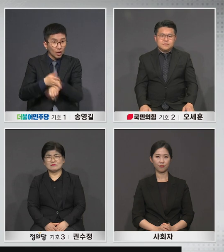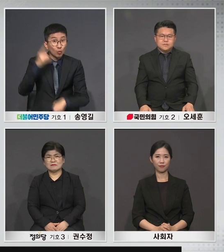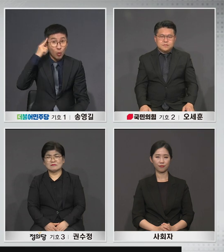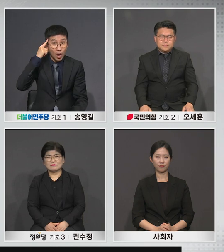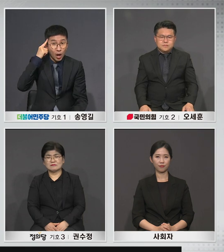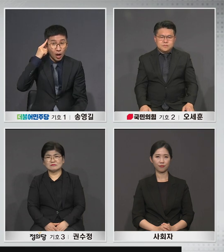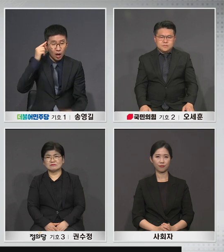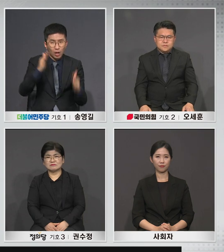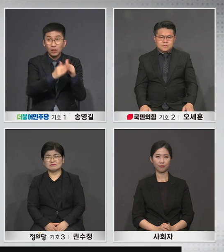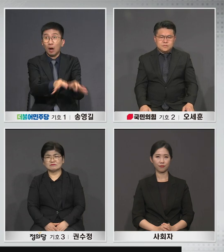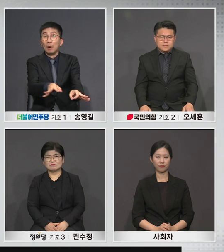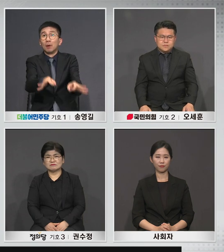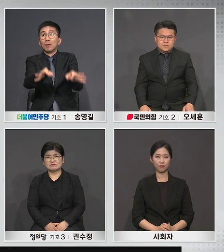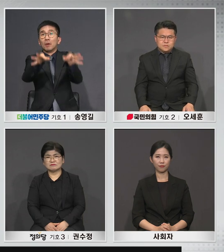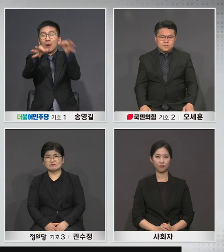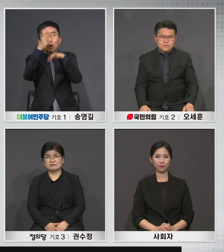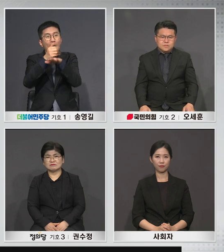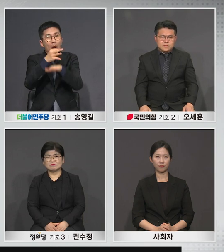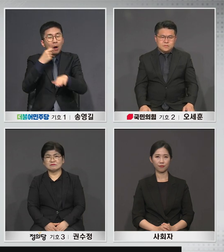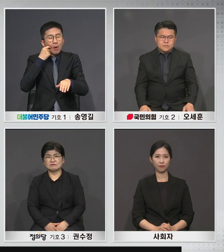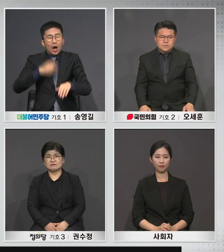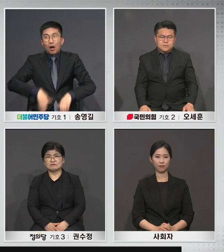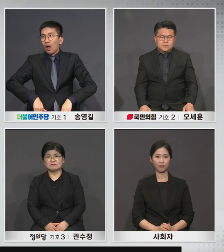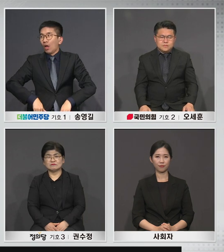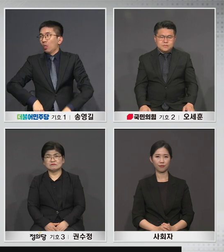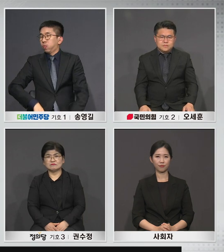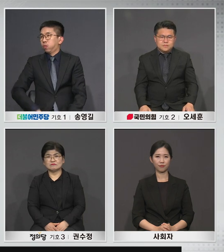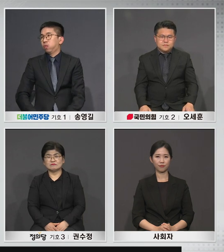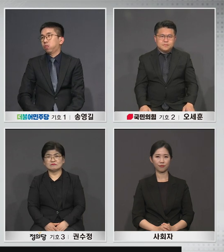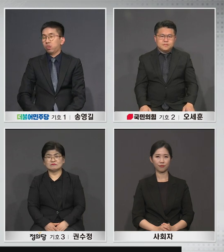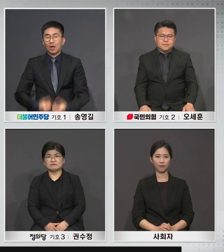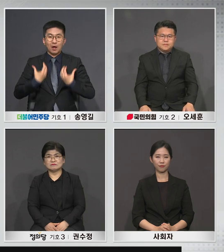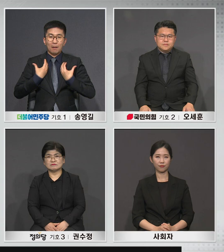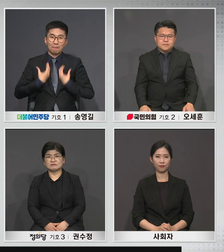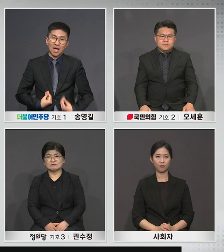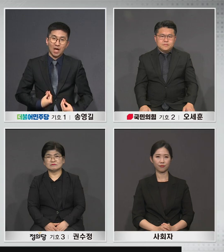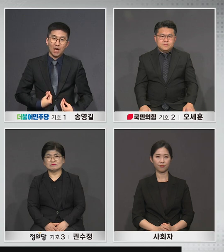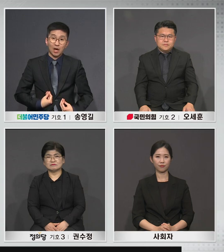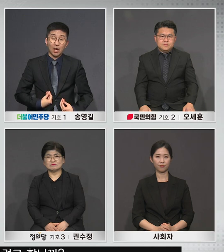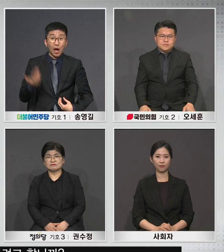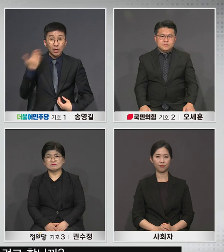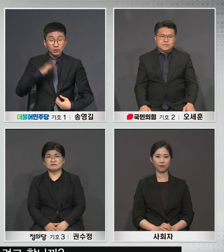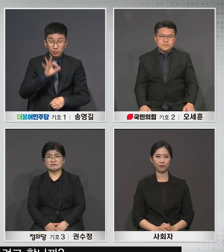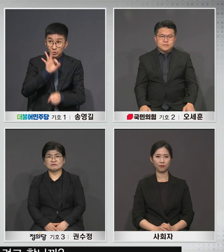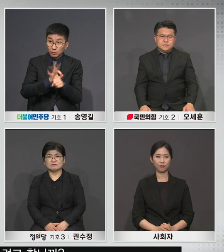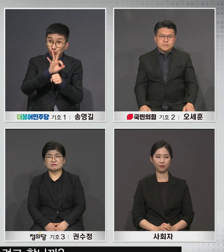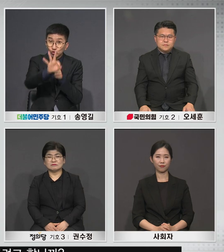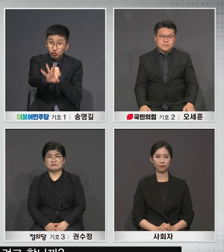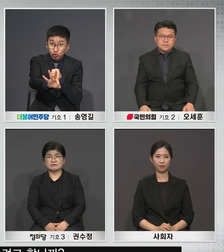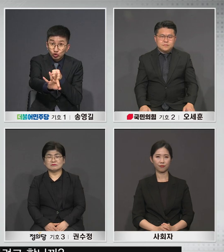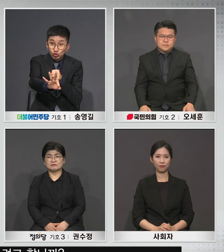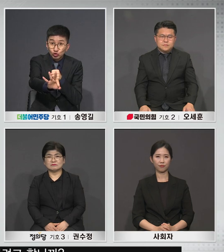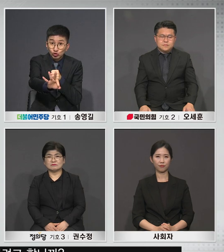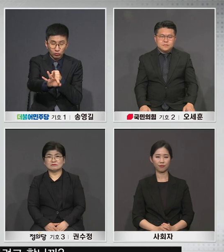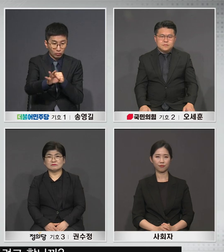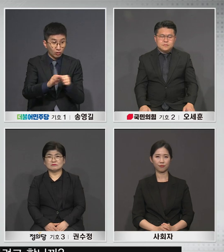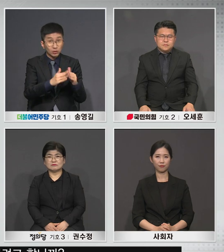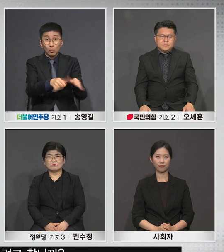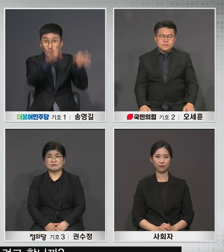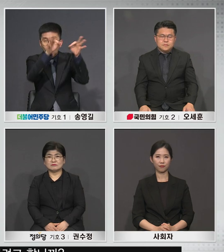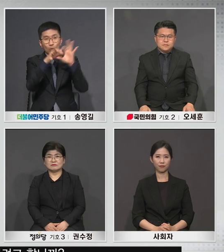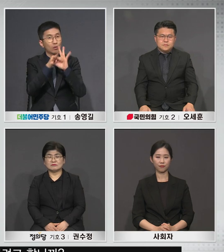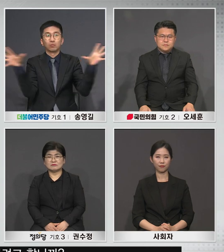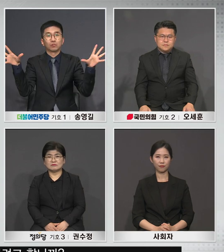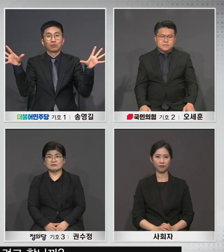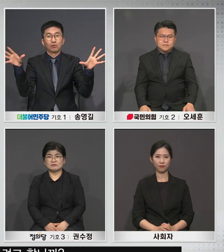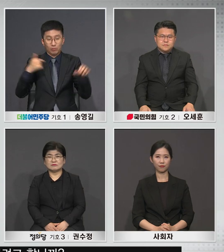만한 희망이 무너지는 것입니다. 그런데 10년 뒤에 아무리 집값이 오르더라도 최초의 분양가로 살 권리를 가지고 있으면